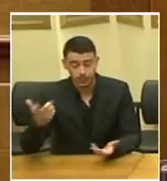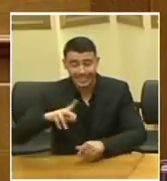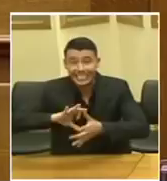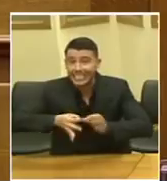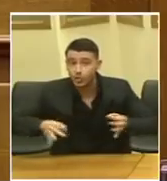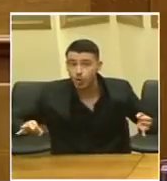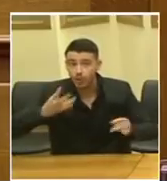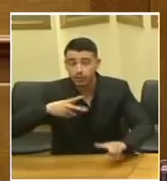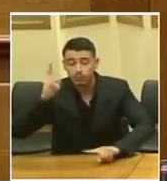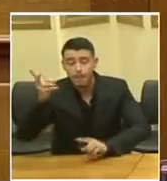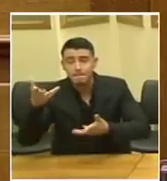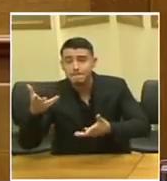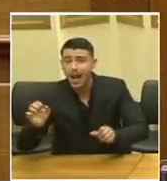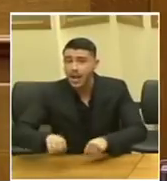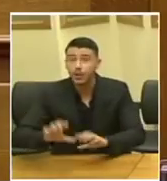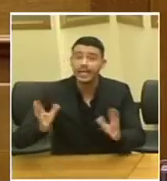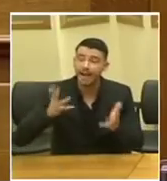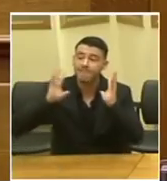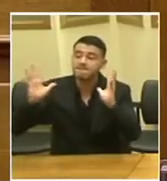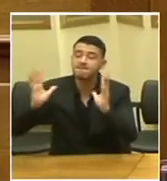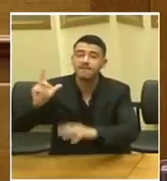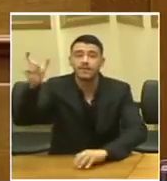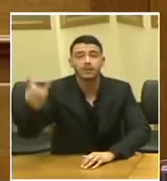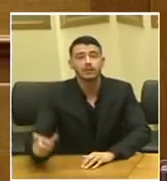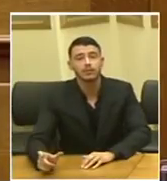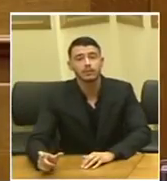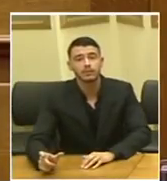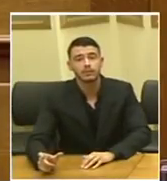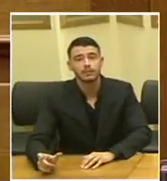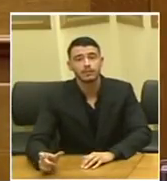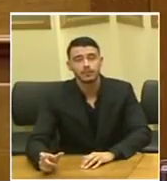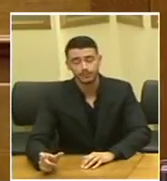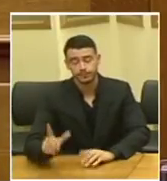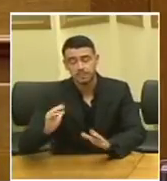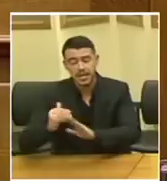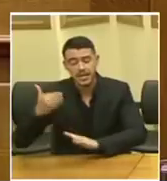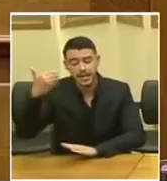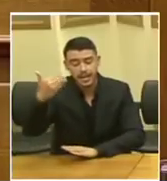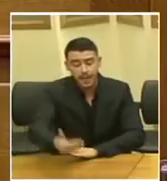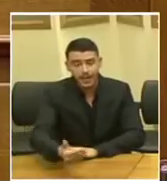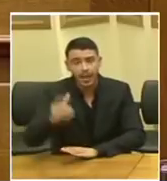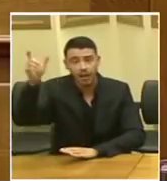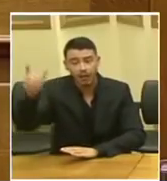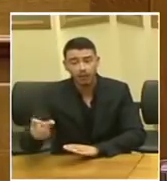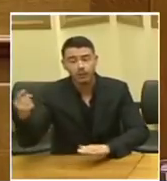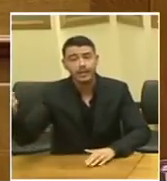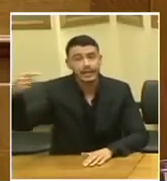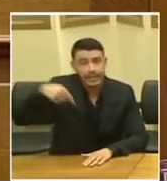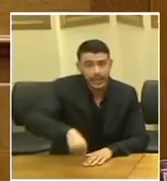Αβέροφ ή είναι ίνθαλμα με τα φωτιά και τα τσεκούρια του? Και μετά ήρθε στην Αθήνα ο ΙΕ το